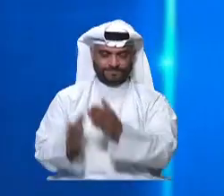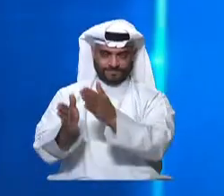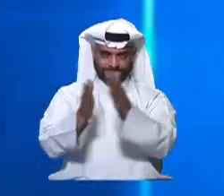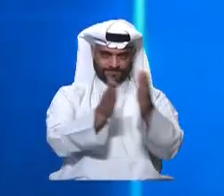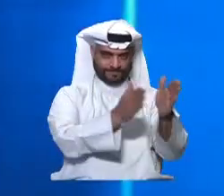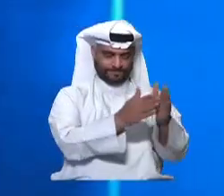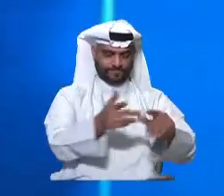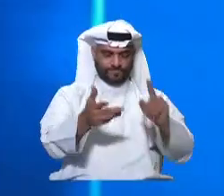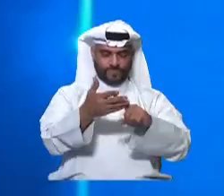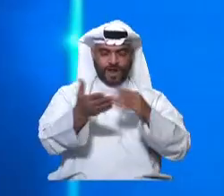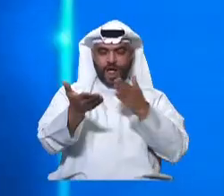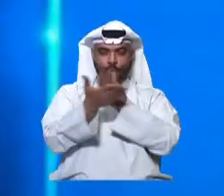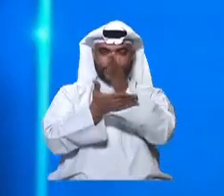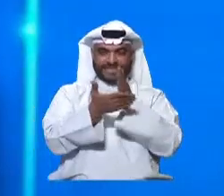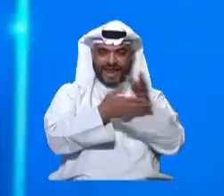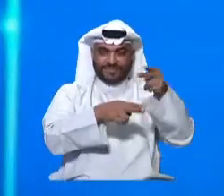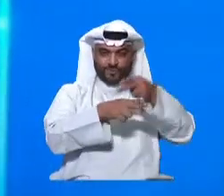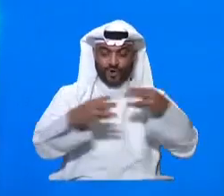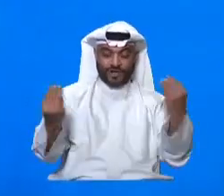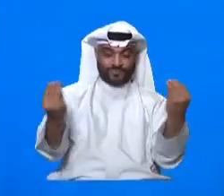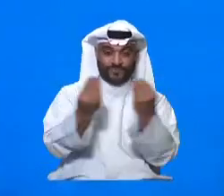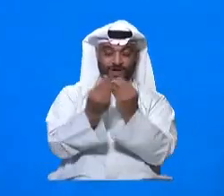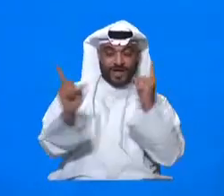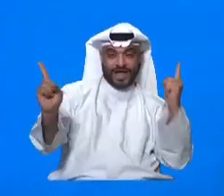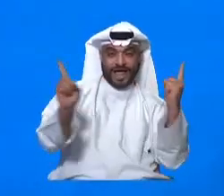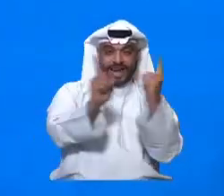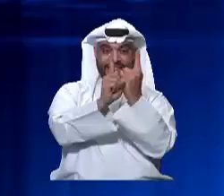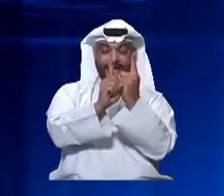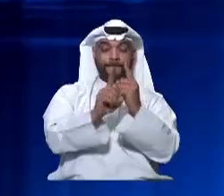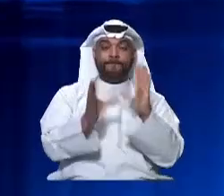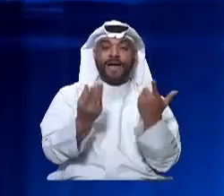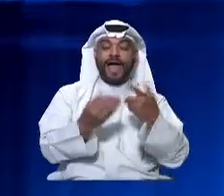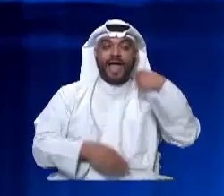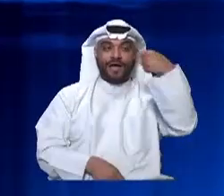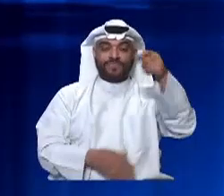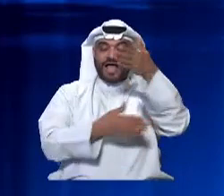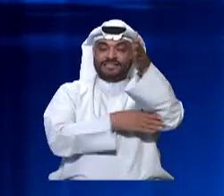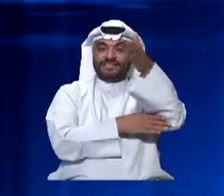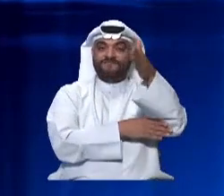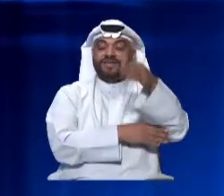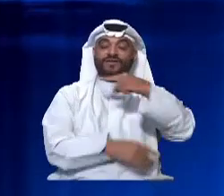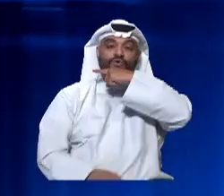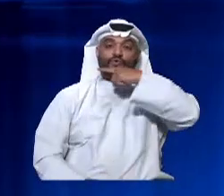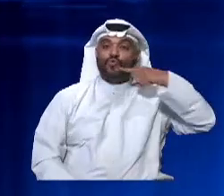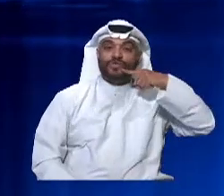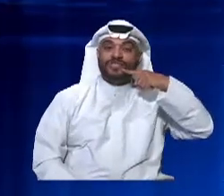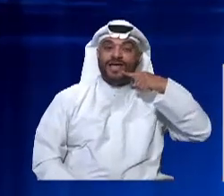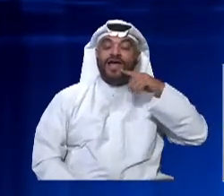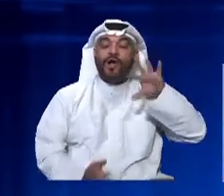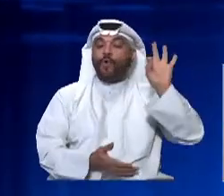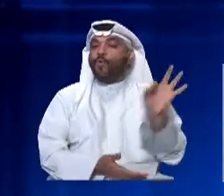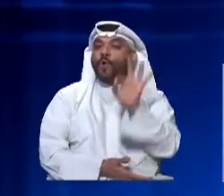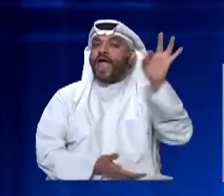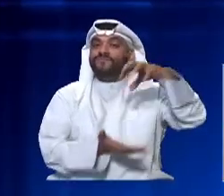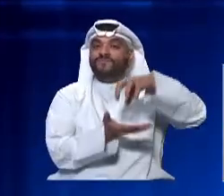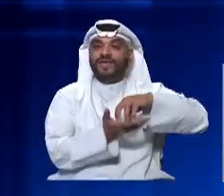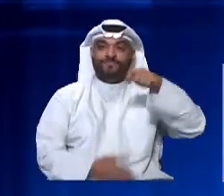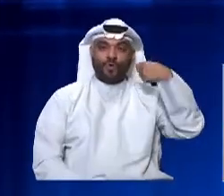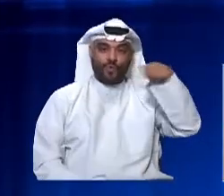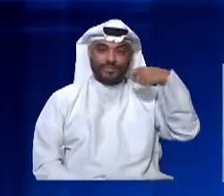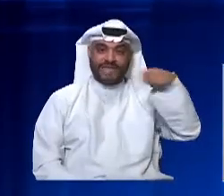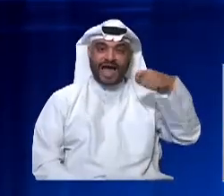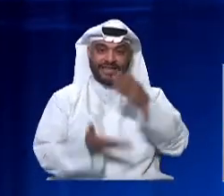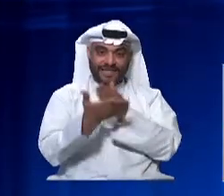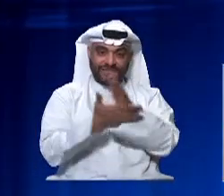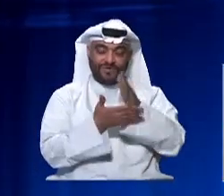التقى مع سفير روسيا الاتحادية لدى دولة الكويت نيكولاي ماكاروف في مقر الوزارة، وتضمن اللقاء